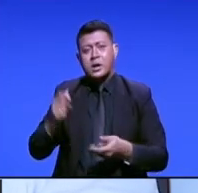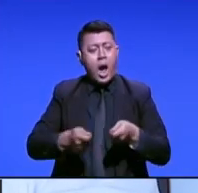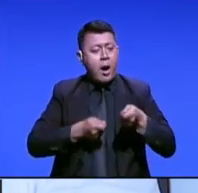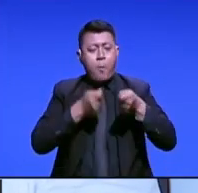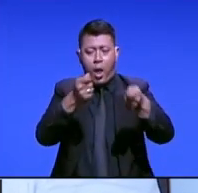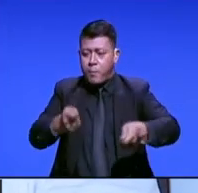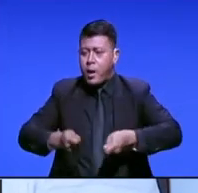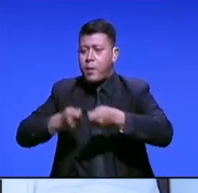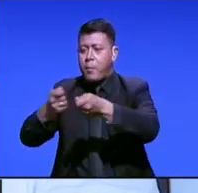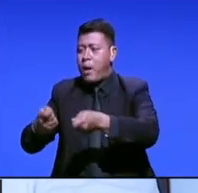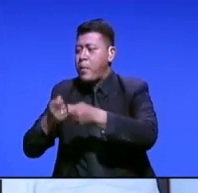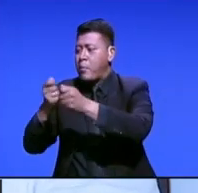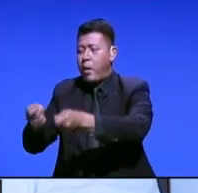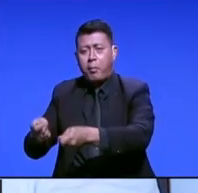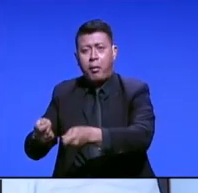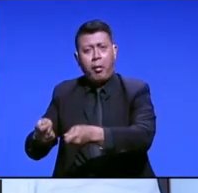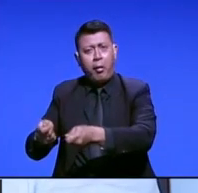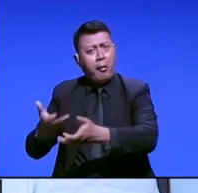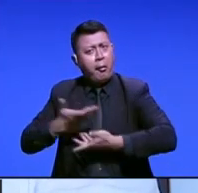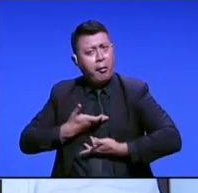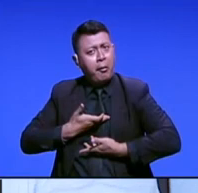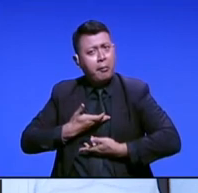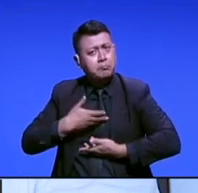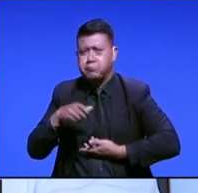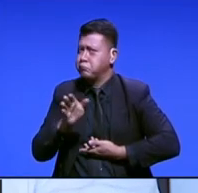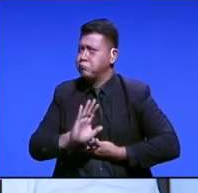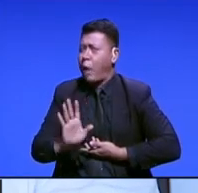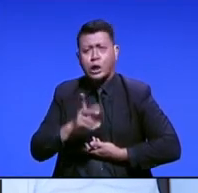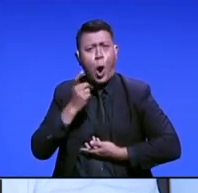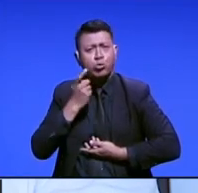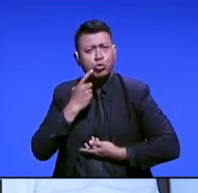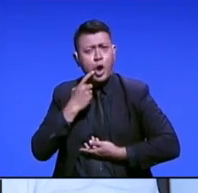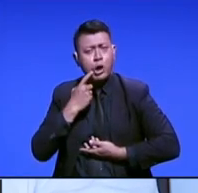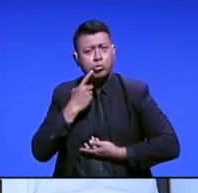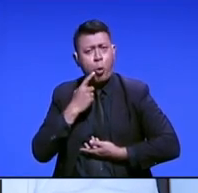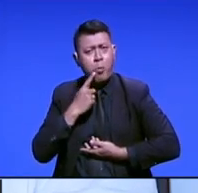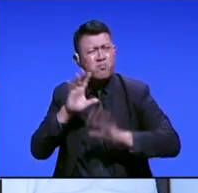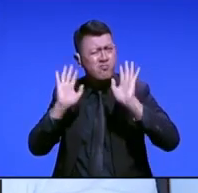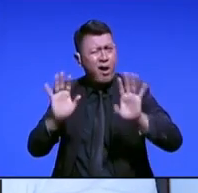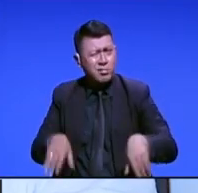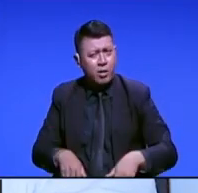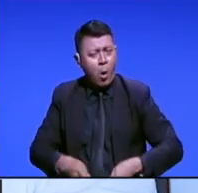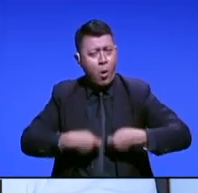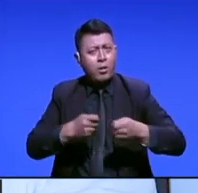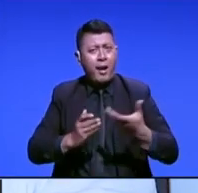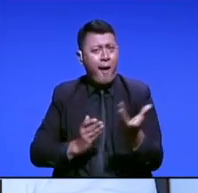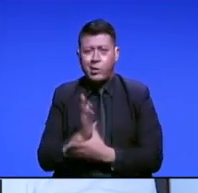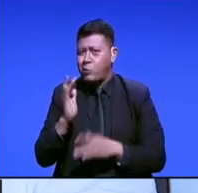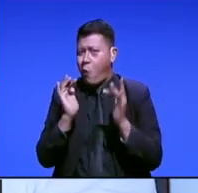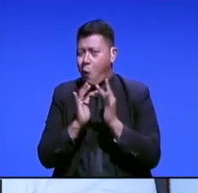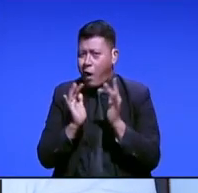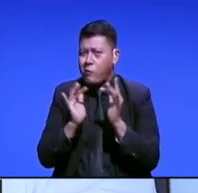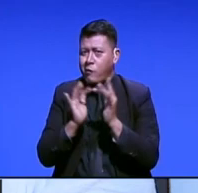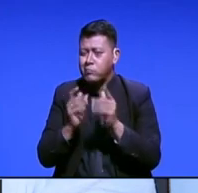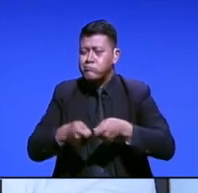lagi. Tapi nggak dapat-dapat gitu. Saya udah mencoba kisaran, ya banyak lah. Saya coba